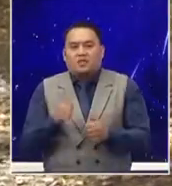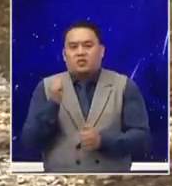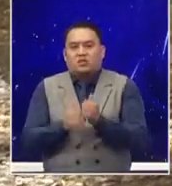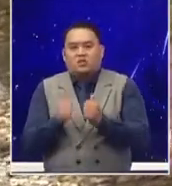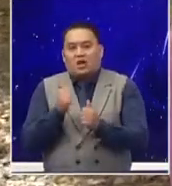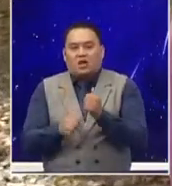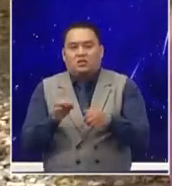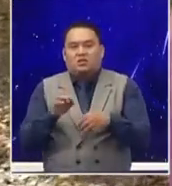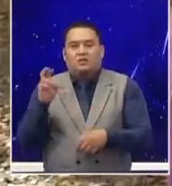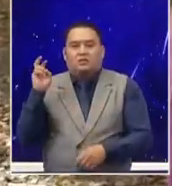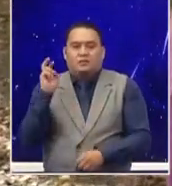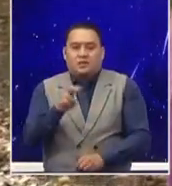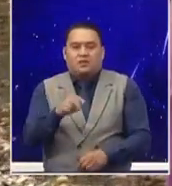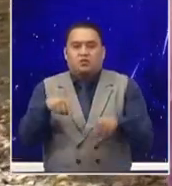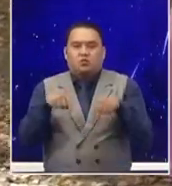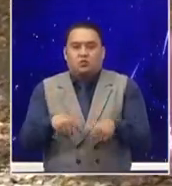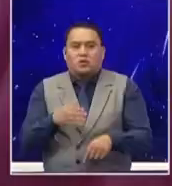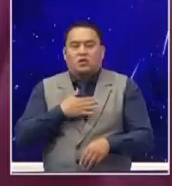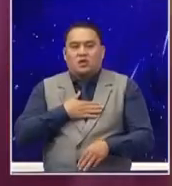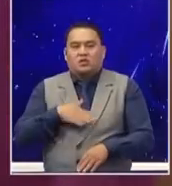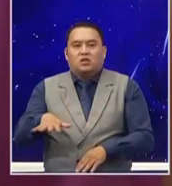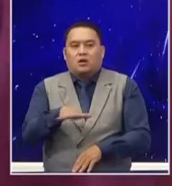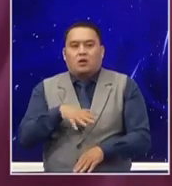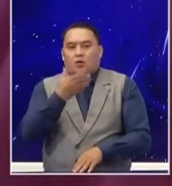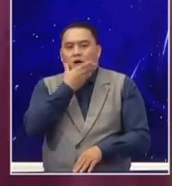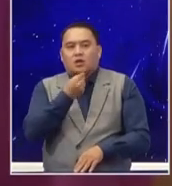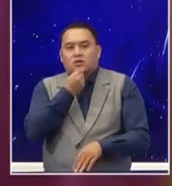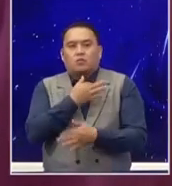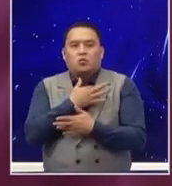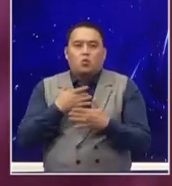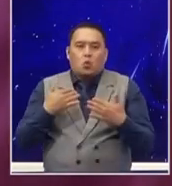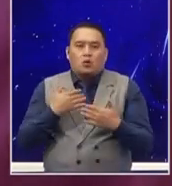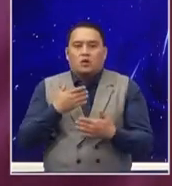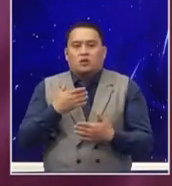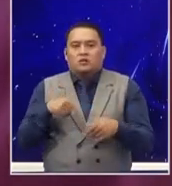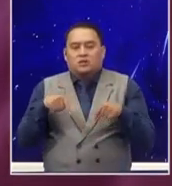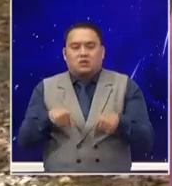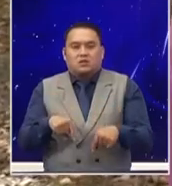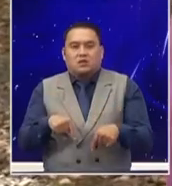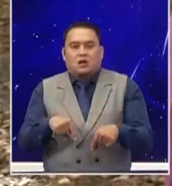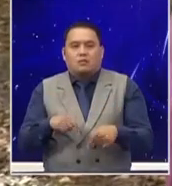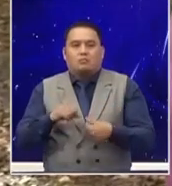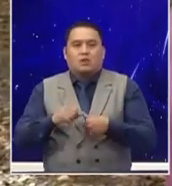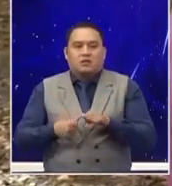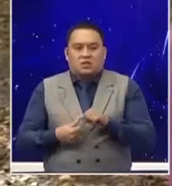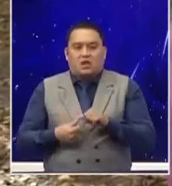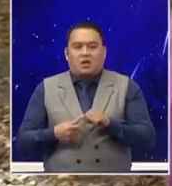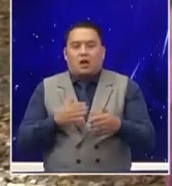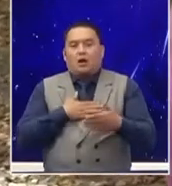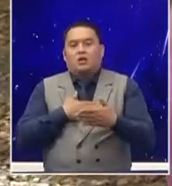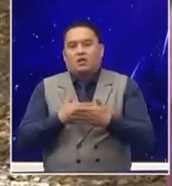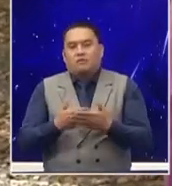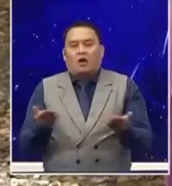начали выезжать. Наши края. Много красивых мест в нашем Жетысусском крае. Постоянно, то есть